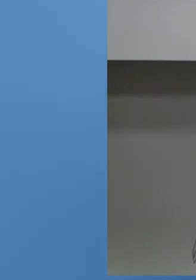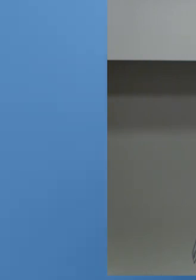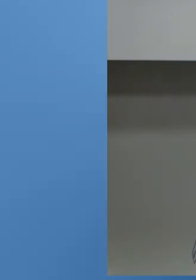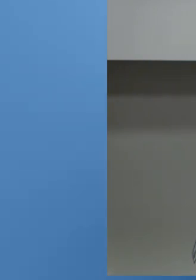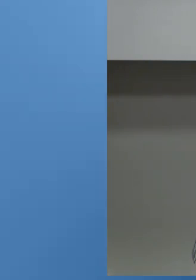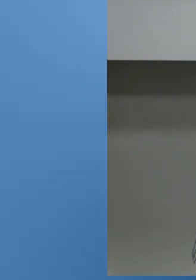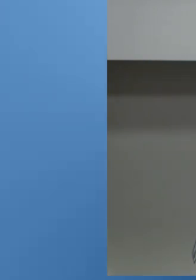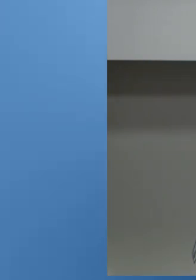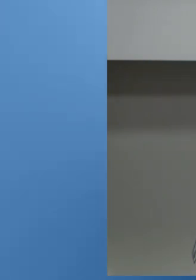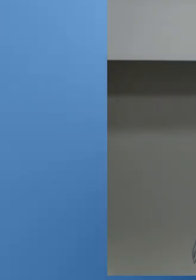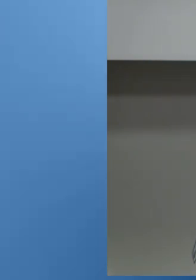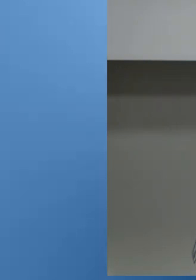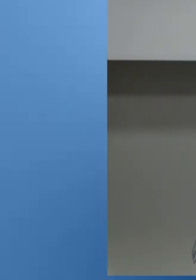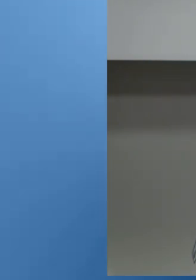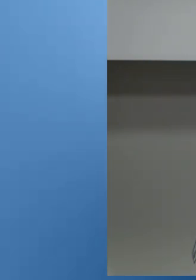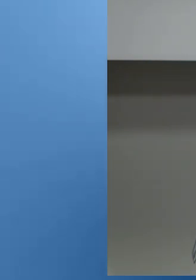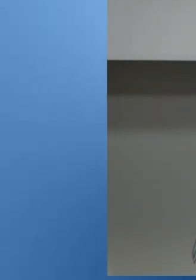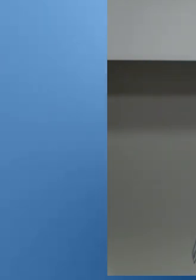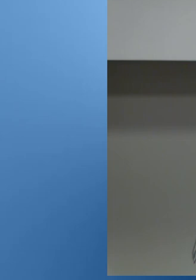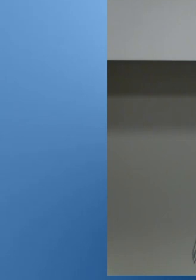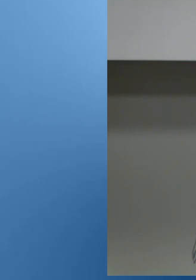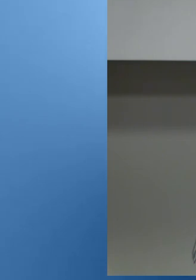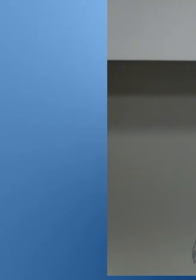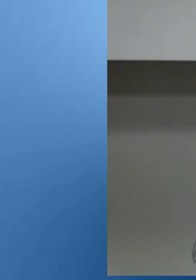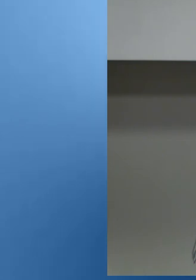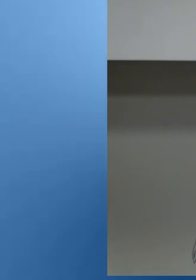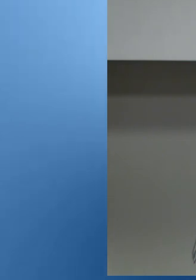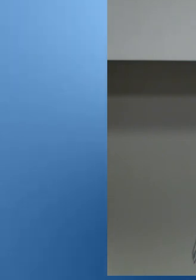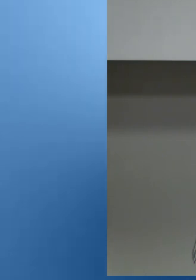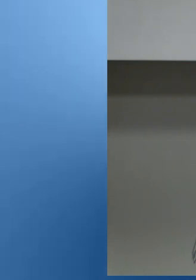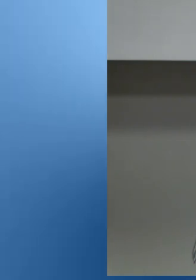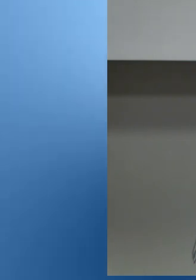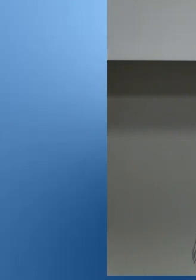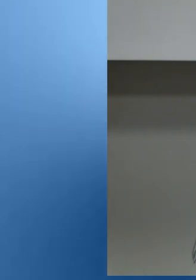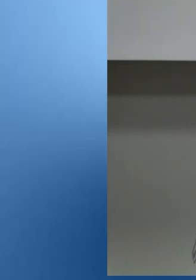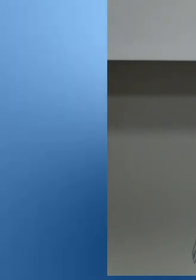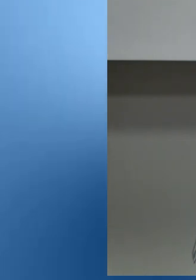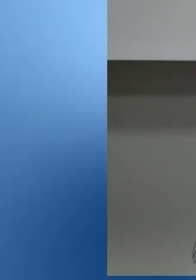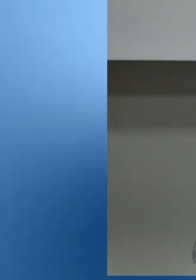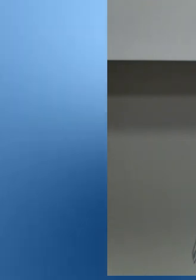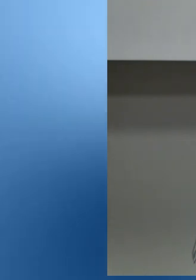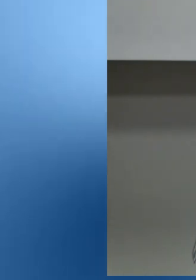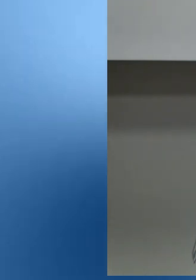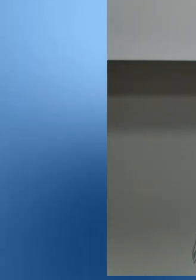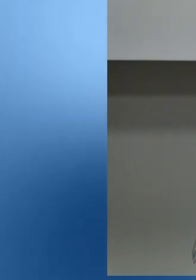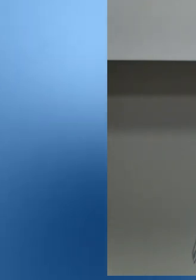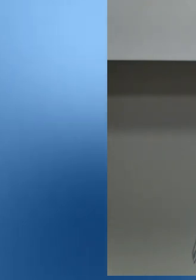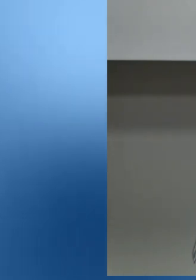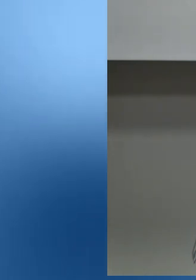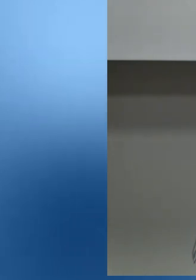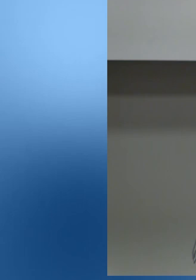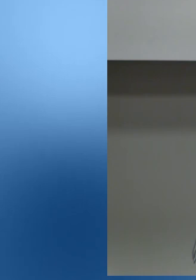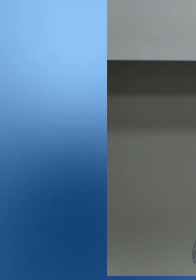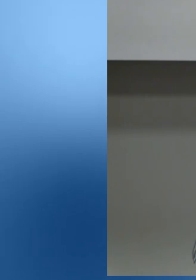à la ville neuve c'est un enfant sur 6 à peu près qui est accueilli dans les centres de santé de la